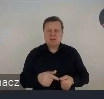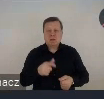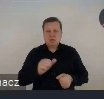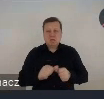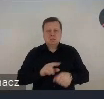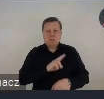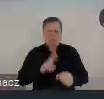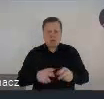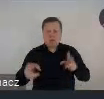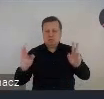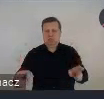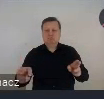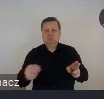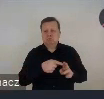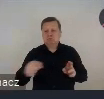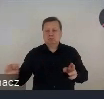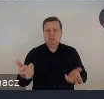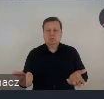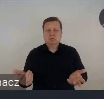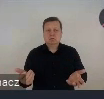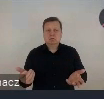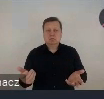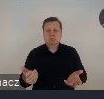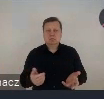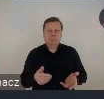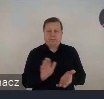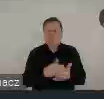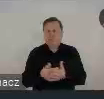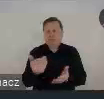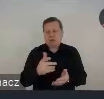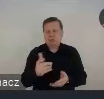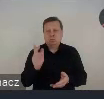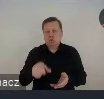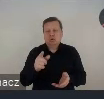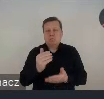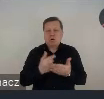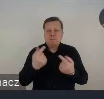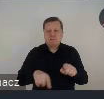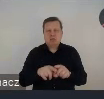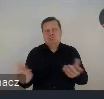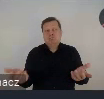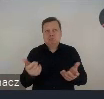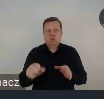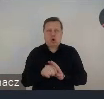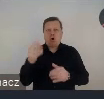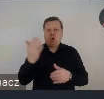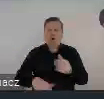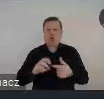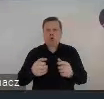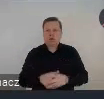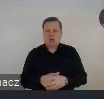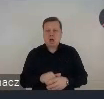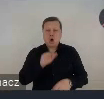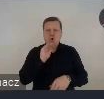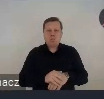określony, więc jeśli na przykład program jest, musi zostać zrealizowany do końca grudnia, no to jeśli podpiszemy